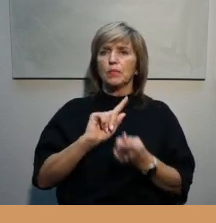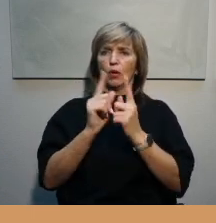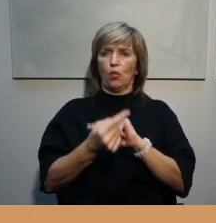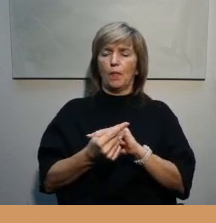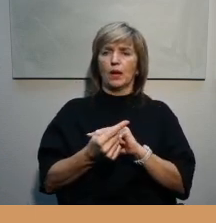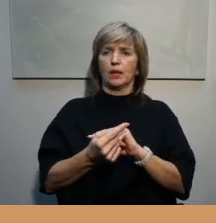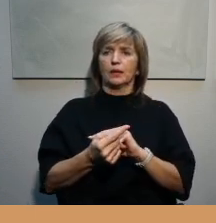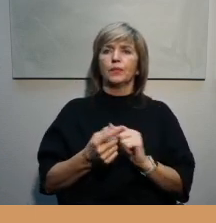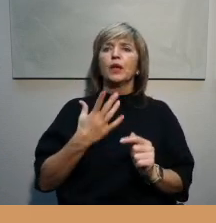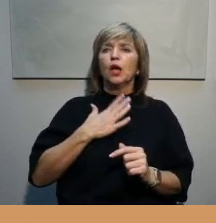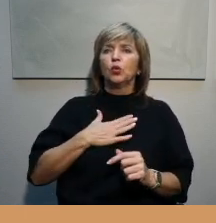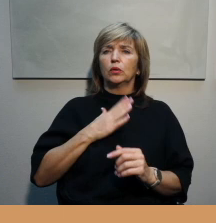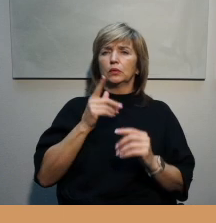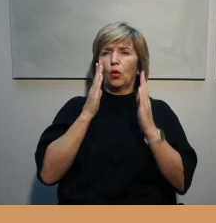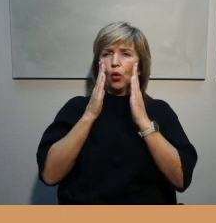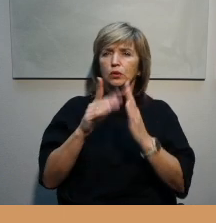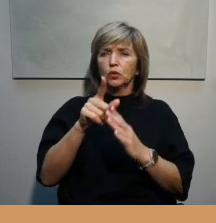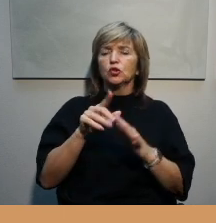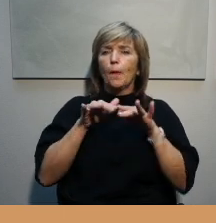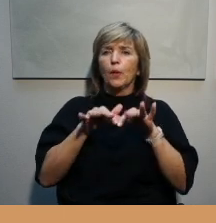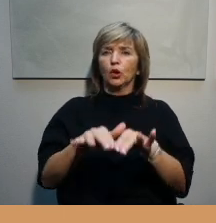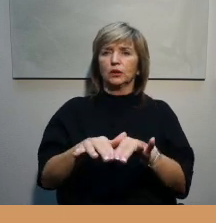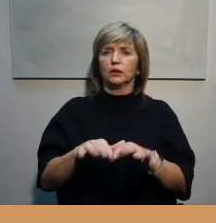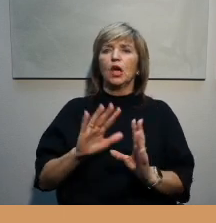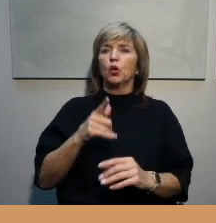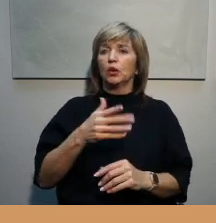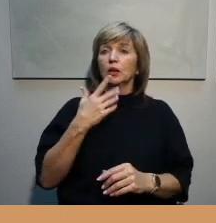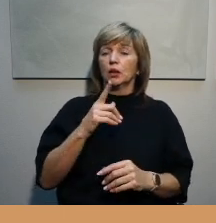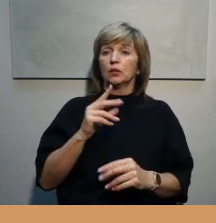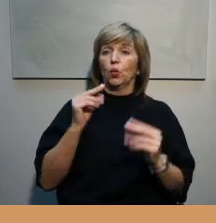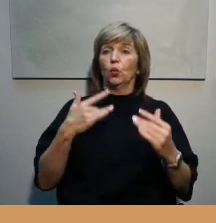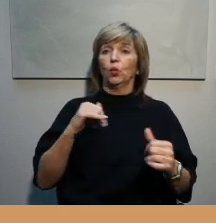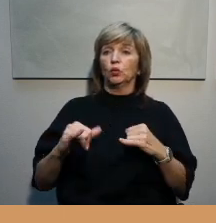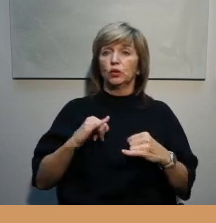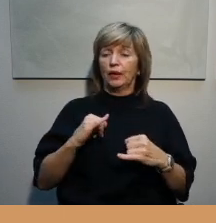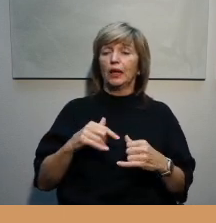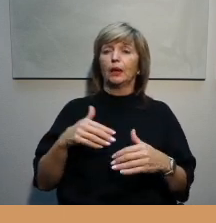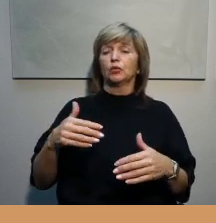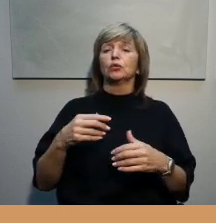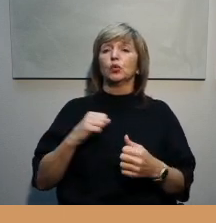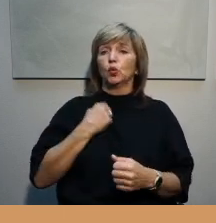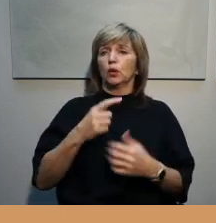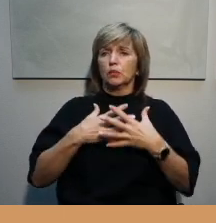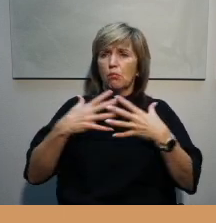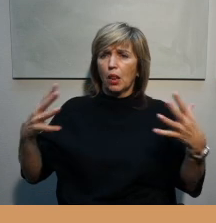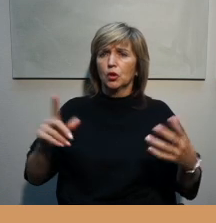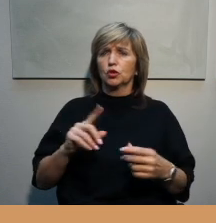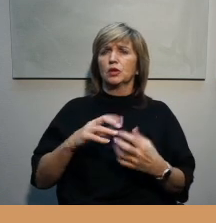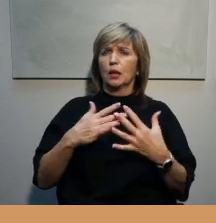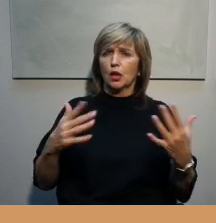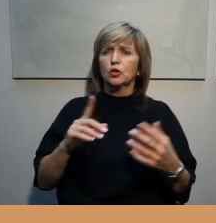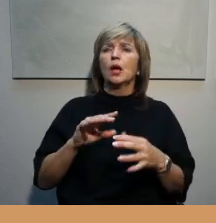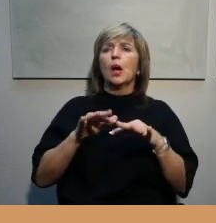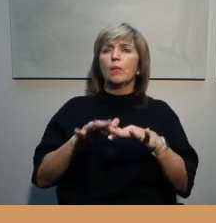mainīties. Un ļoti svarīgi koncentrēties ir uz procesu. Jo tad, kad jau tās uzvedības grūtības ir plašas un dažādas, tad tam